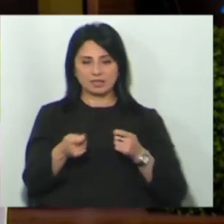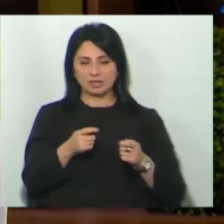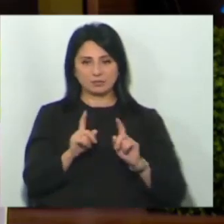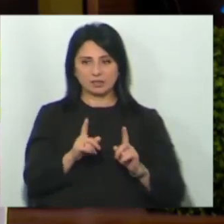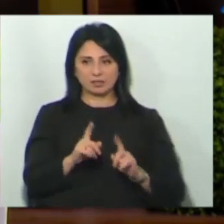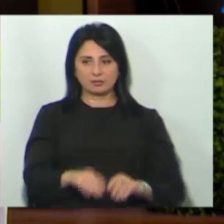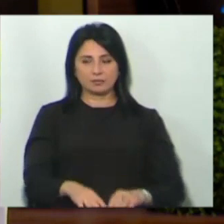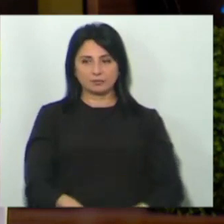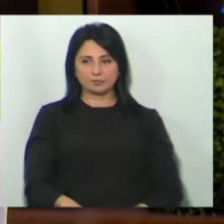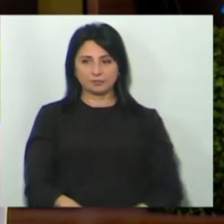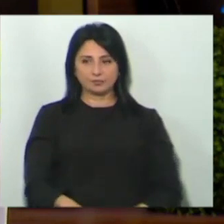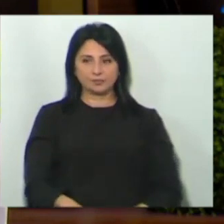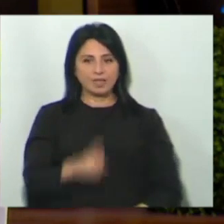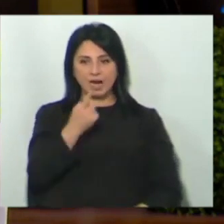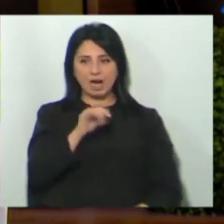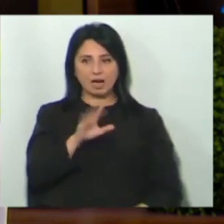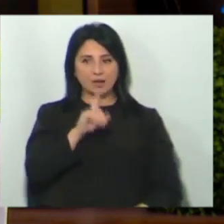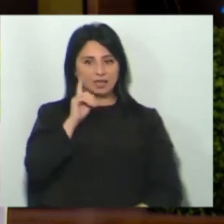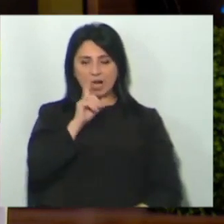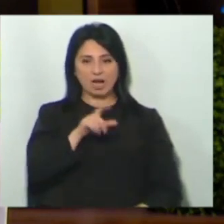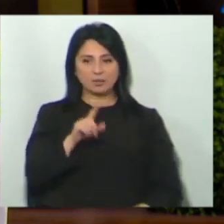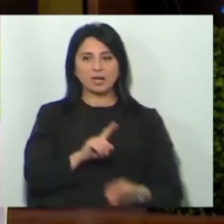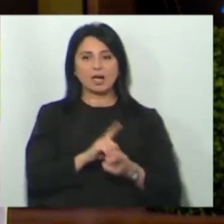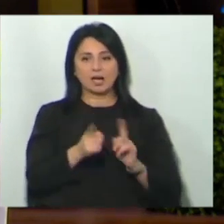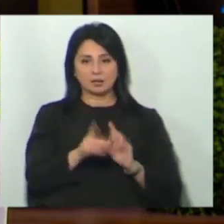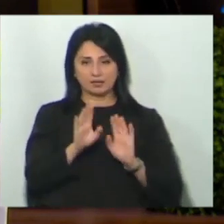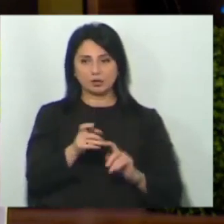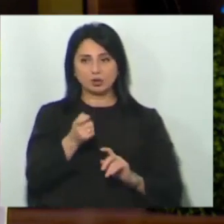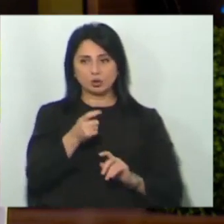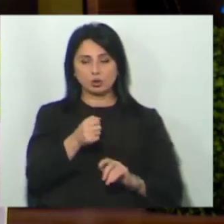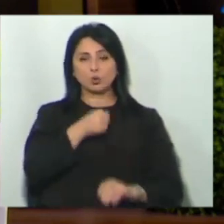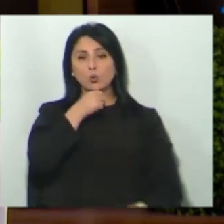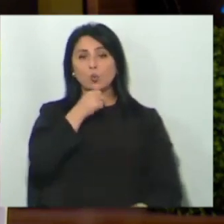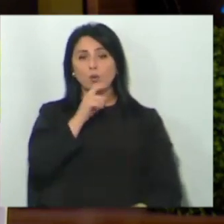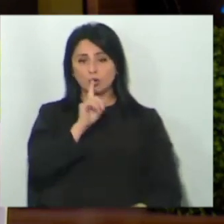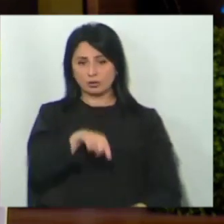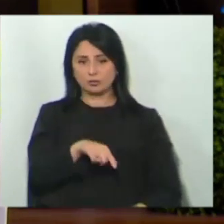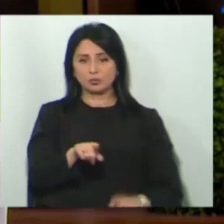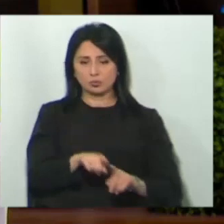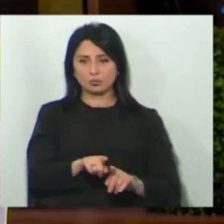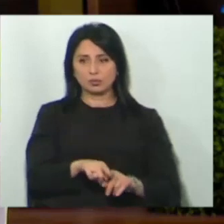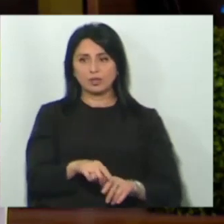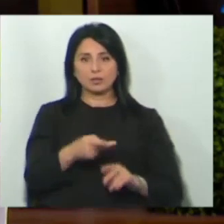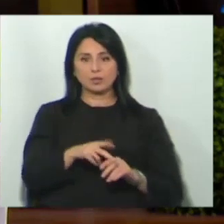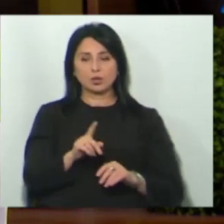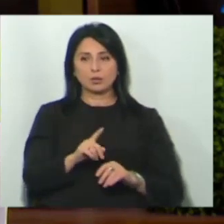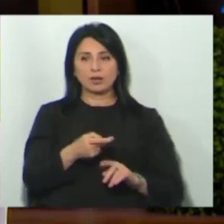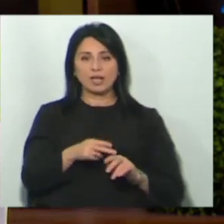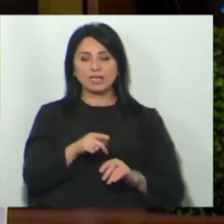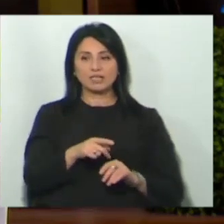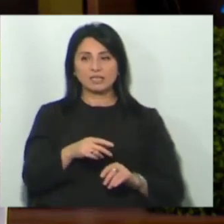სიფრთხილისაკენ მოუწოდებ. Aramat o ახალგაზრდობას, aramat ცოტა უფროსი თაობის წარმომადგენლებსაც, იმიტომ რომ